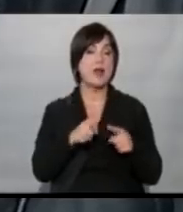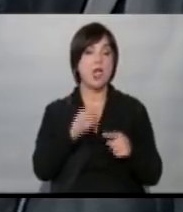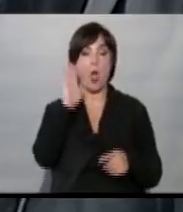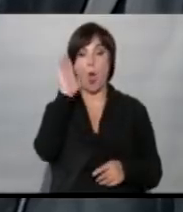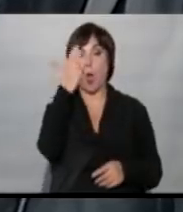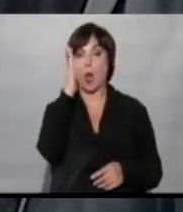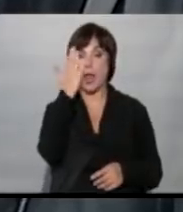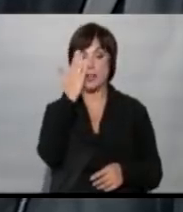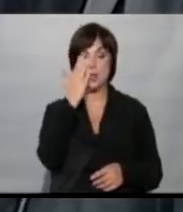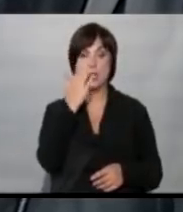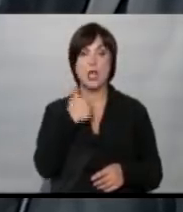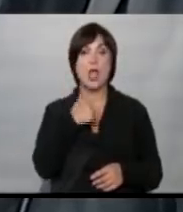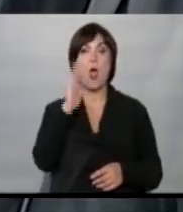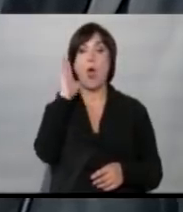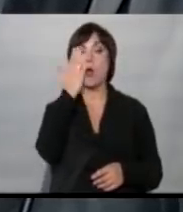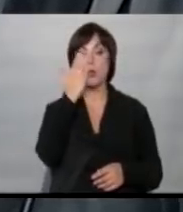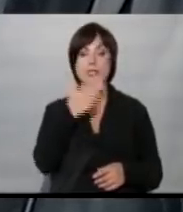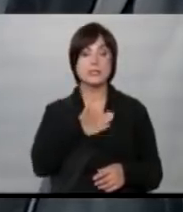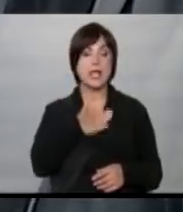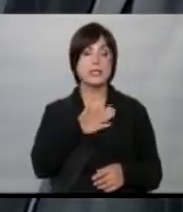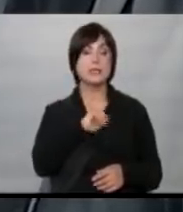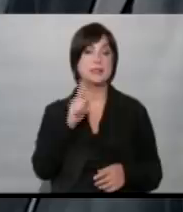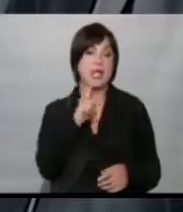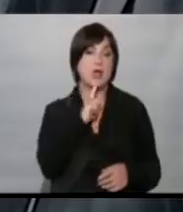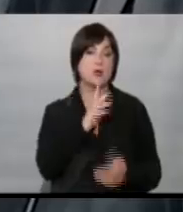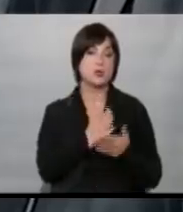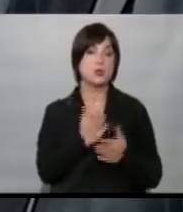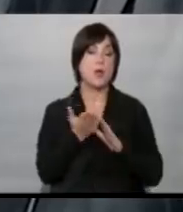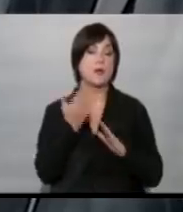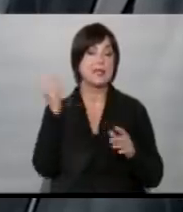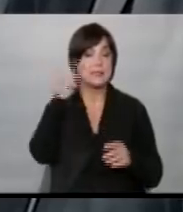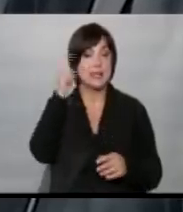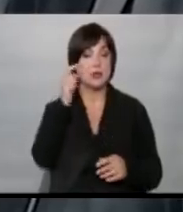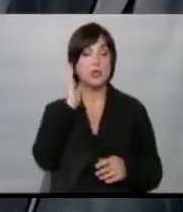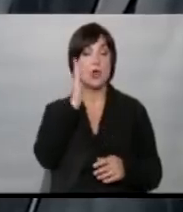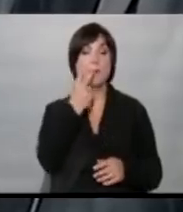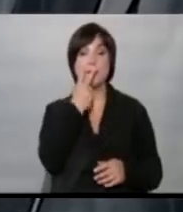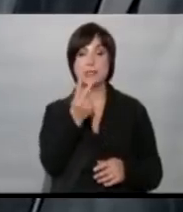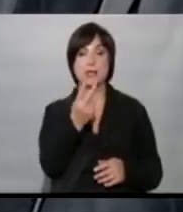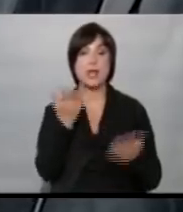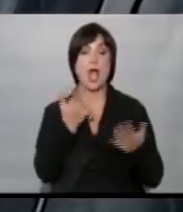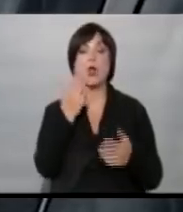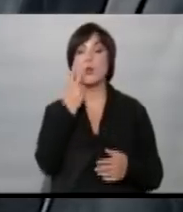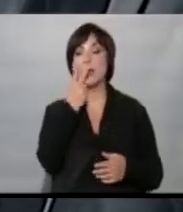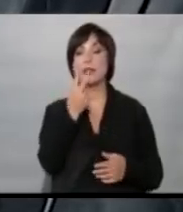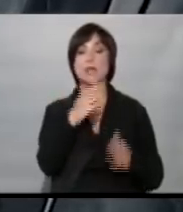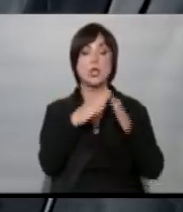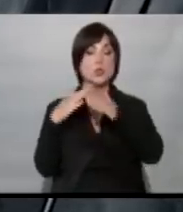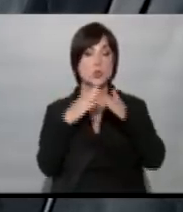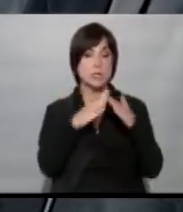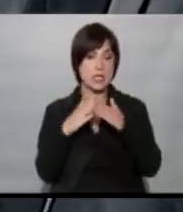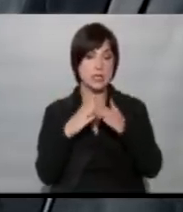огледало. Огледалото за нас не е оно што ние пред кое секој ден излегуваме, како нас не гледаат